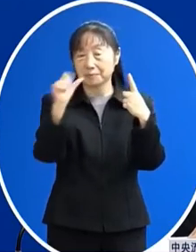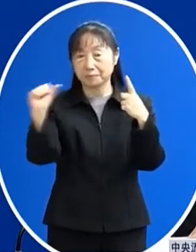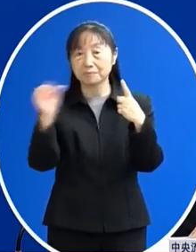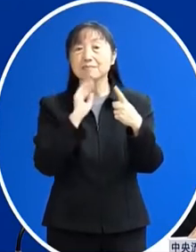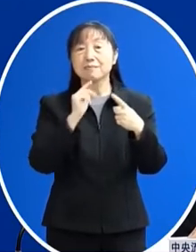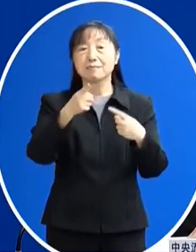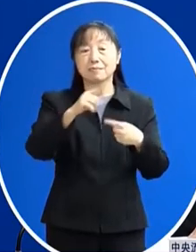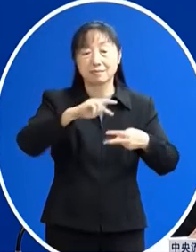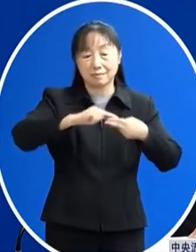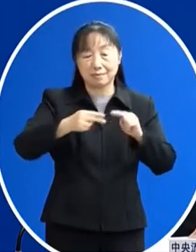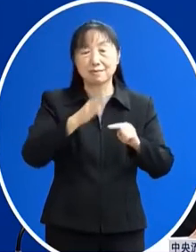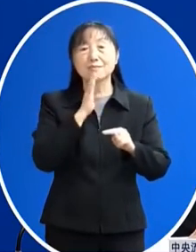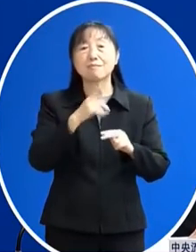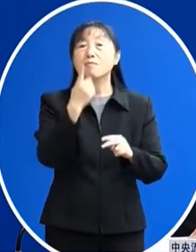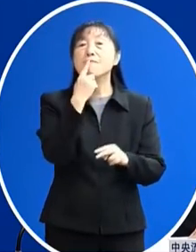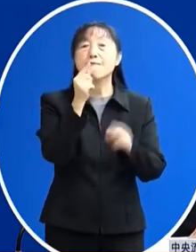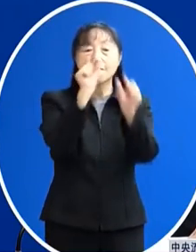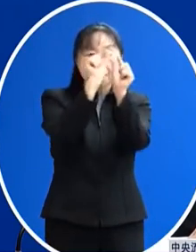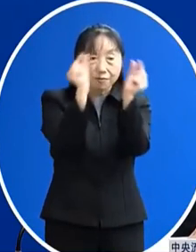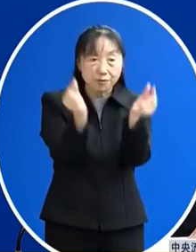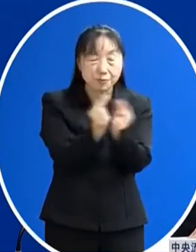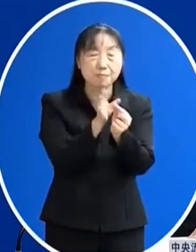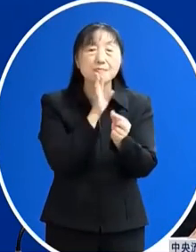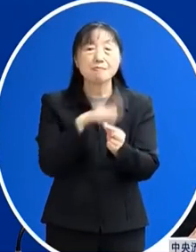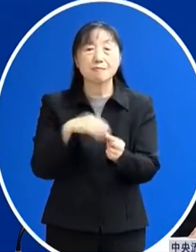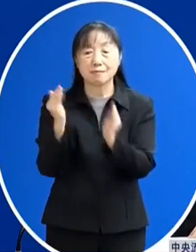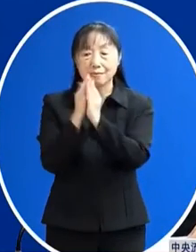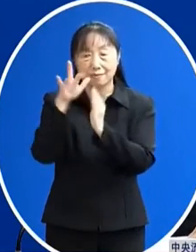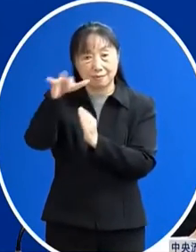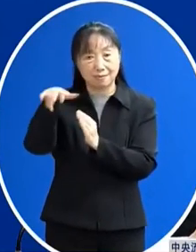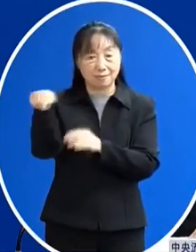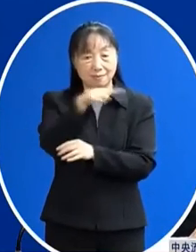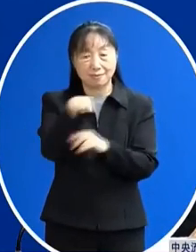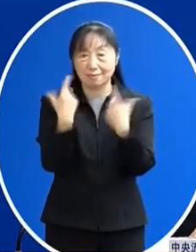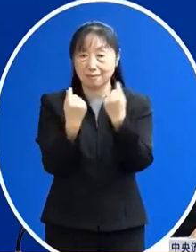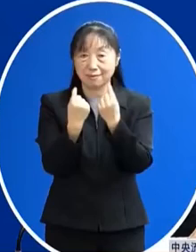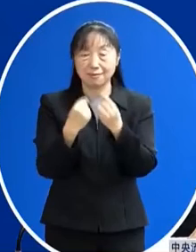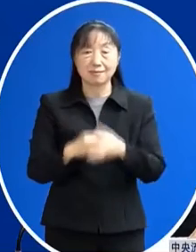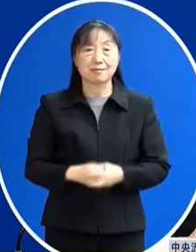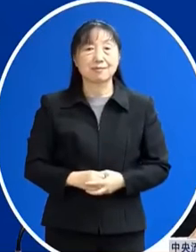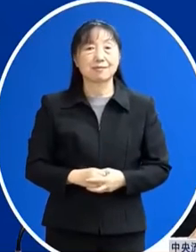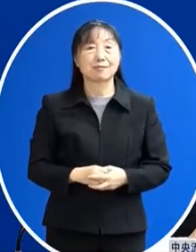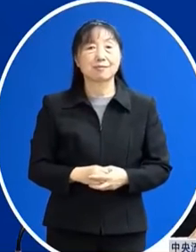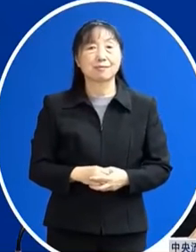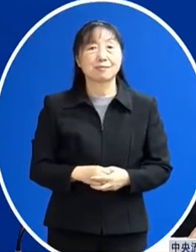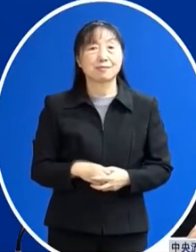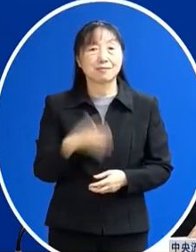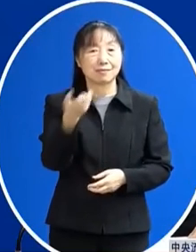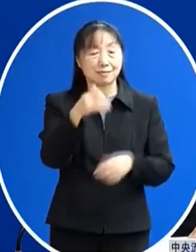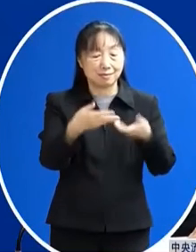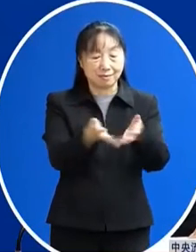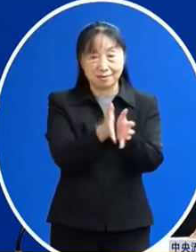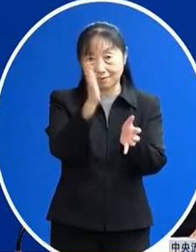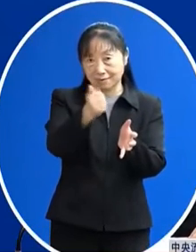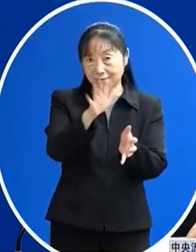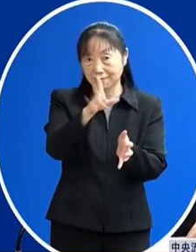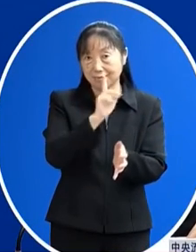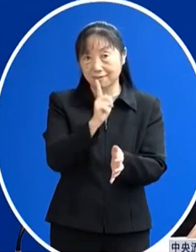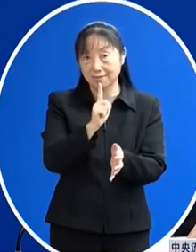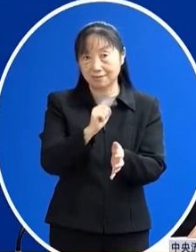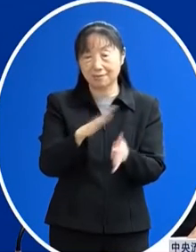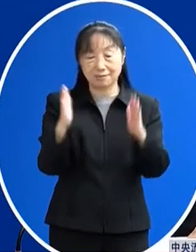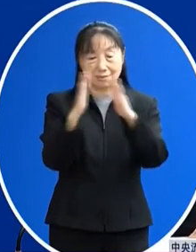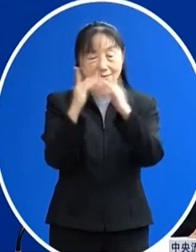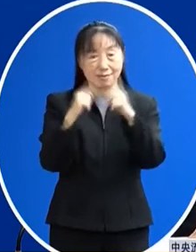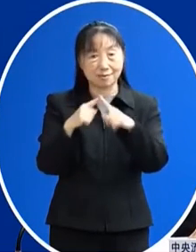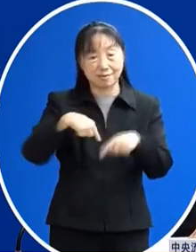定序出来已经是红圈圈，就是跟我们桃机的整个序列是相同的。那另外就是刚刚部长提到他们当中有家人